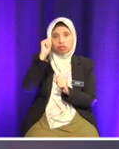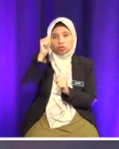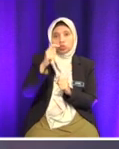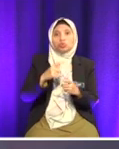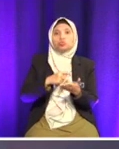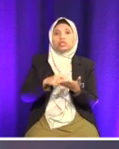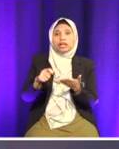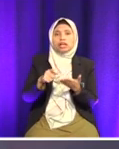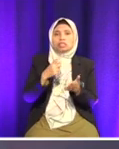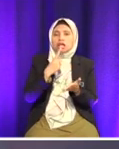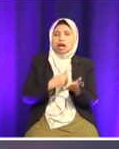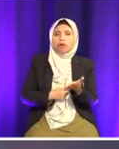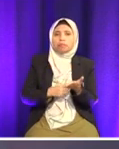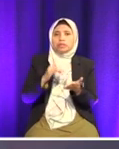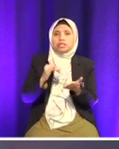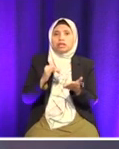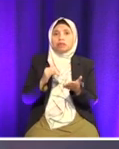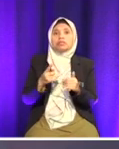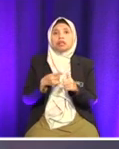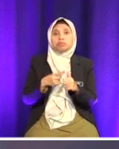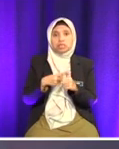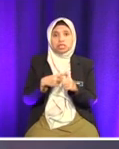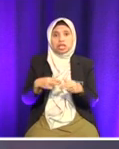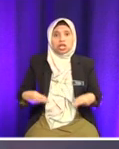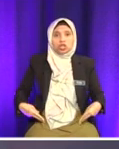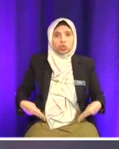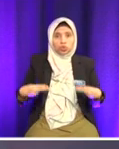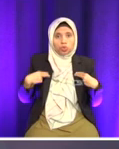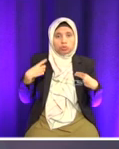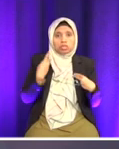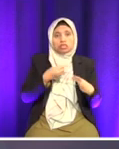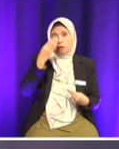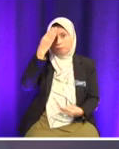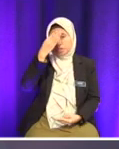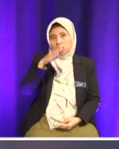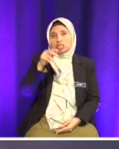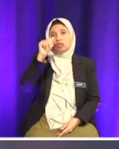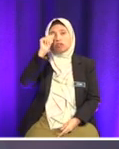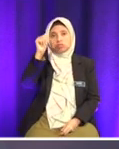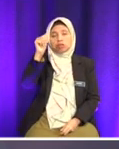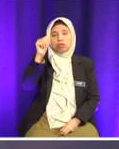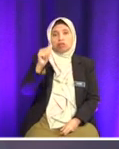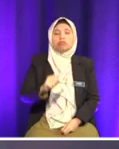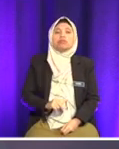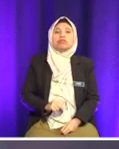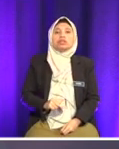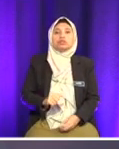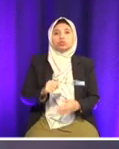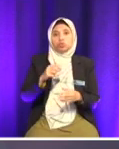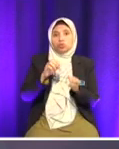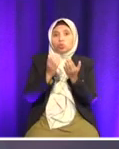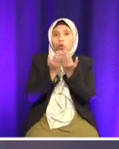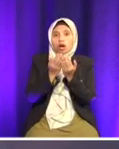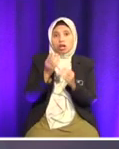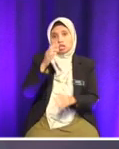kita doa kepada Allah kita doa yang pertama hidup kita ini diberkati oleh Allah subhanahu wa ta'ala doa kepada ibu bapak